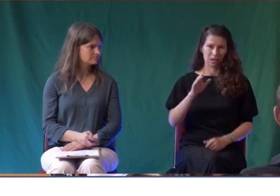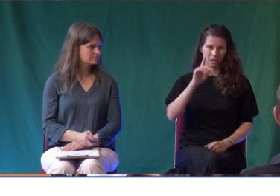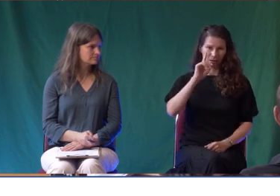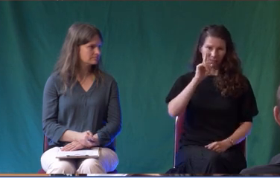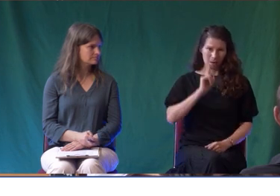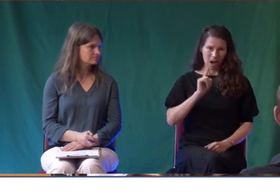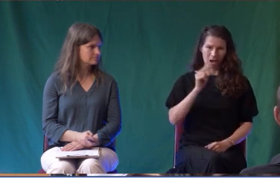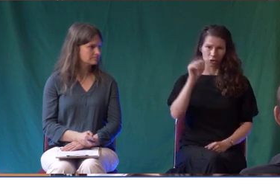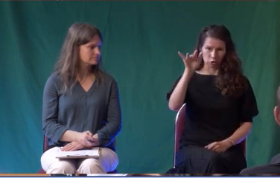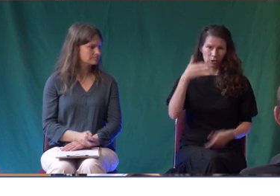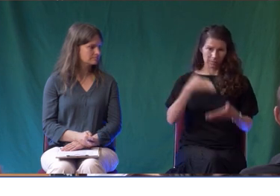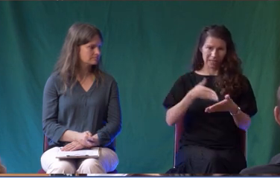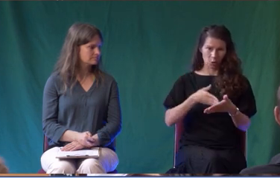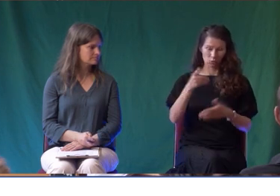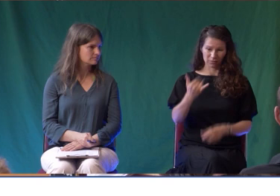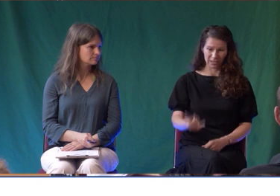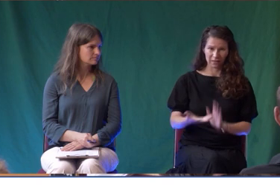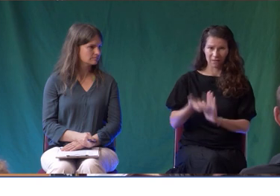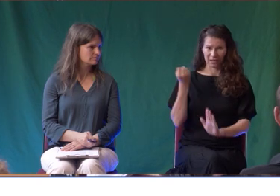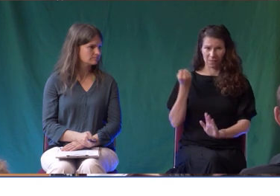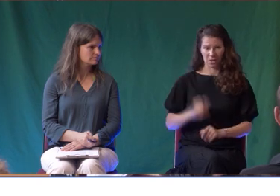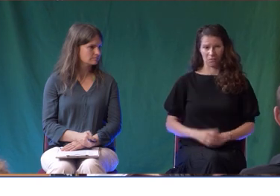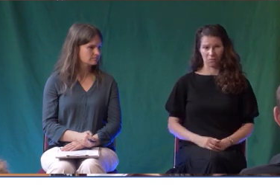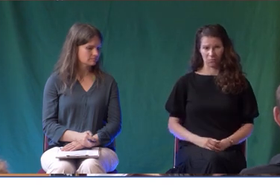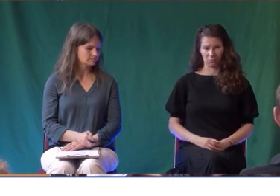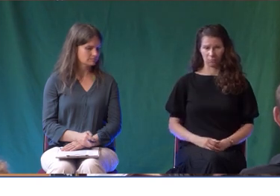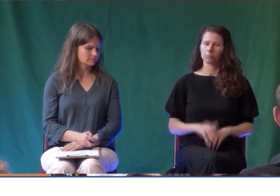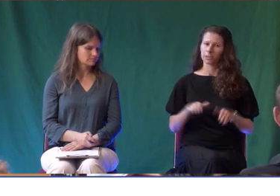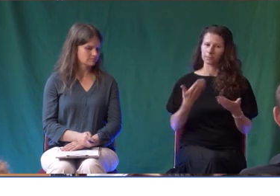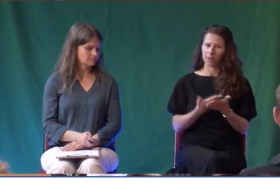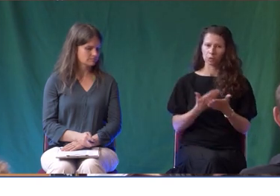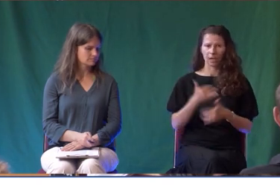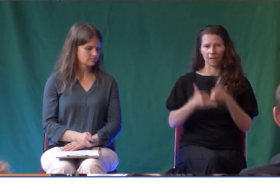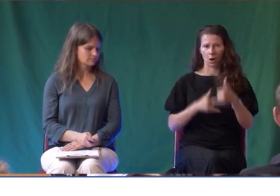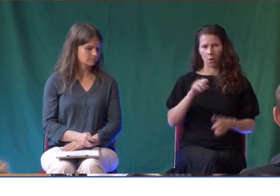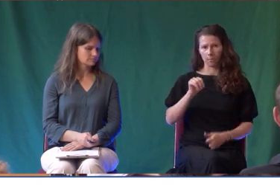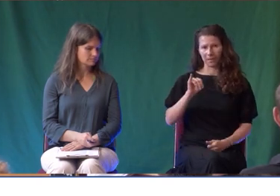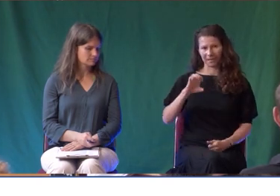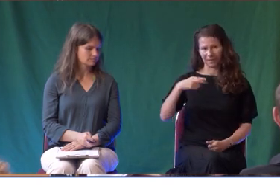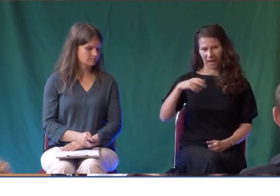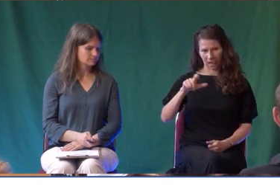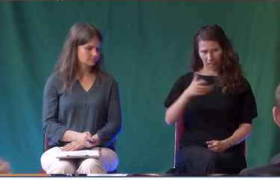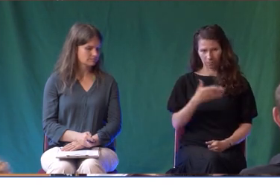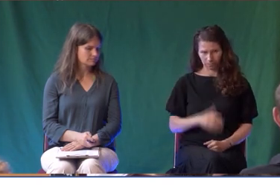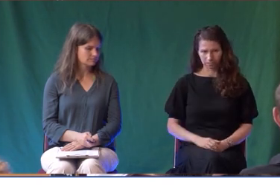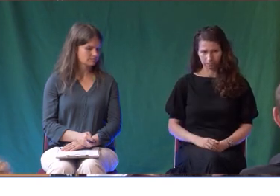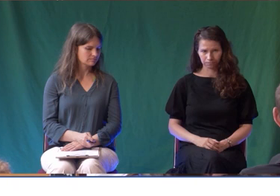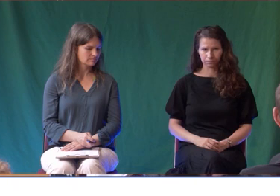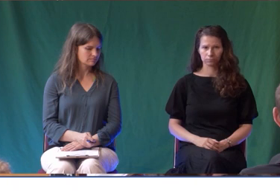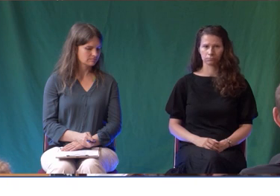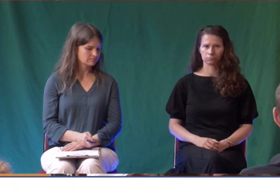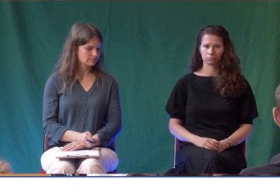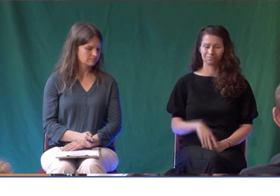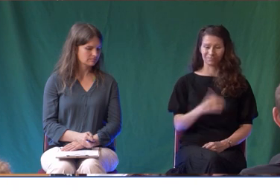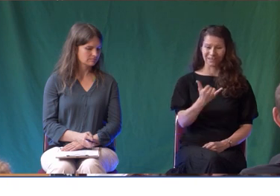mit Behinderung dazu gibt es auch ein Beispiel von Frau Michel das Kind braucht aber die